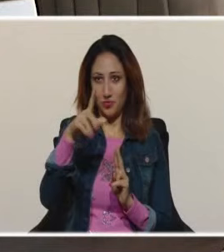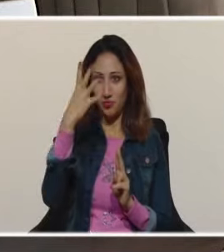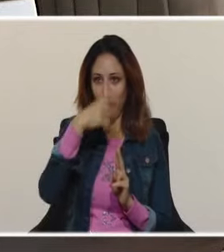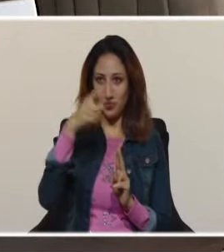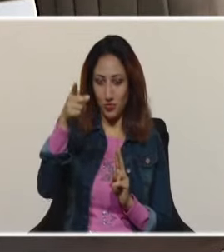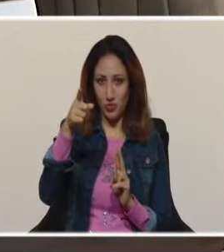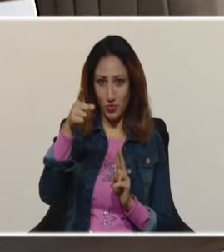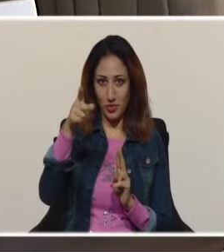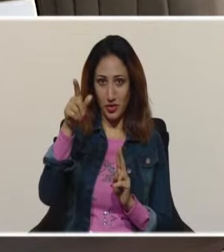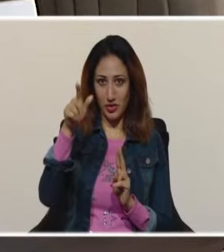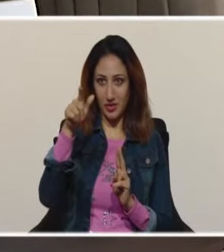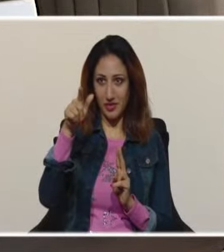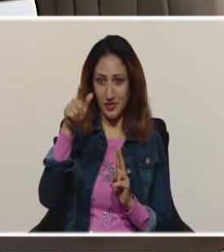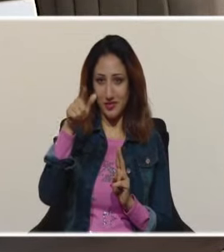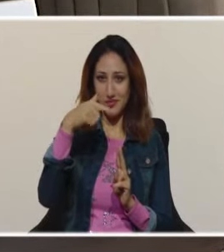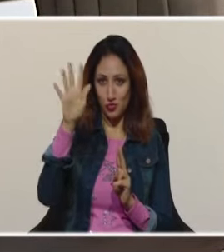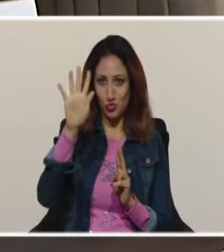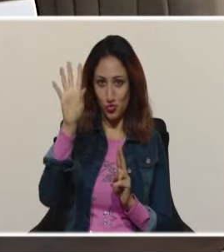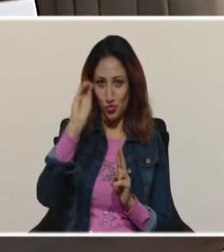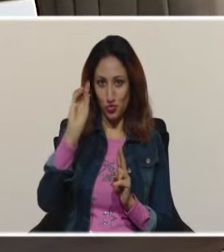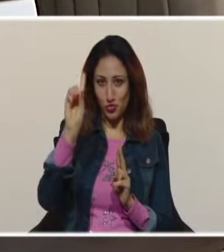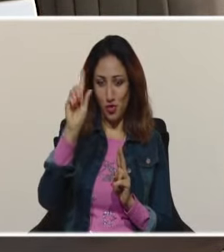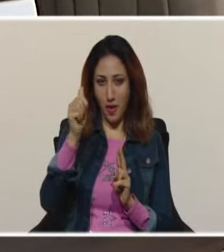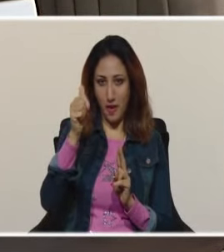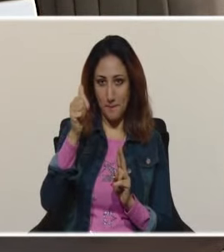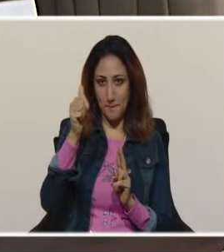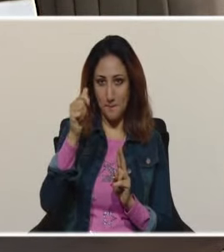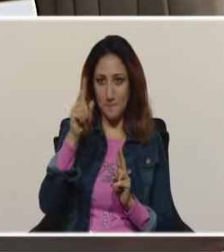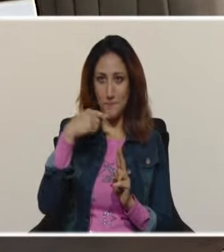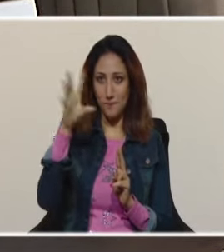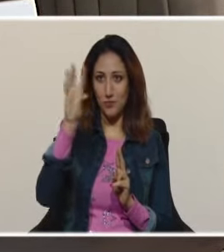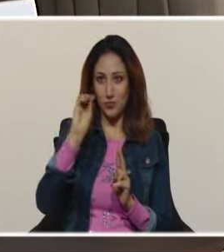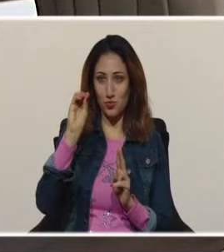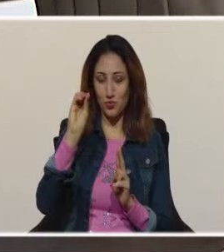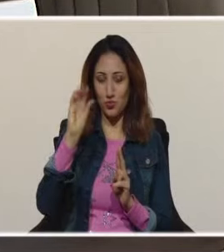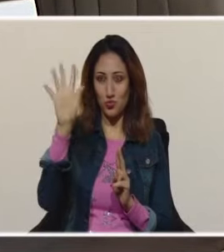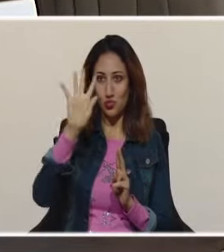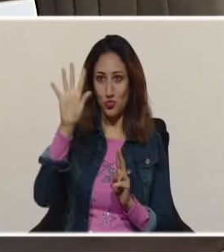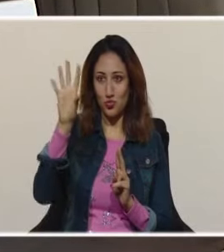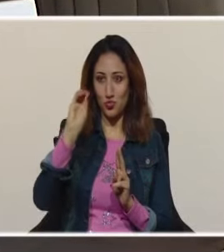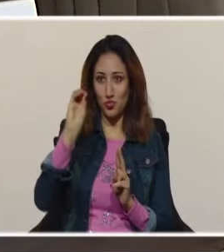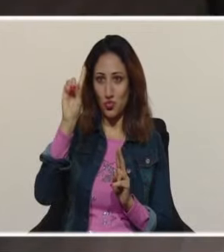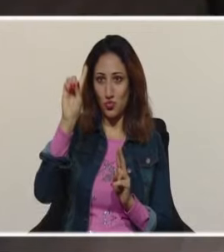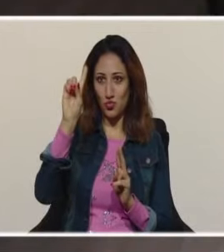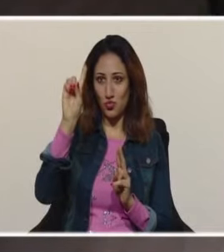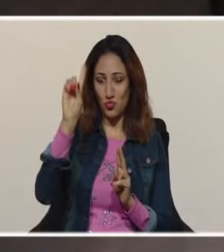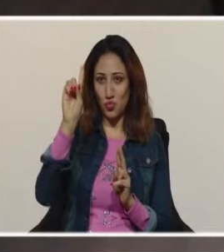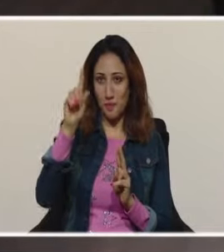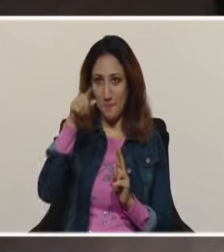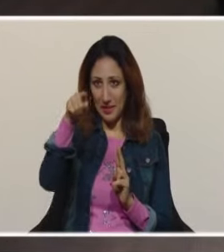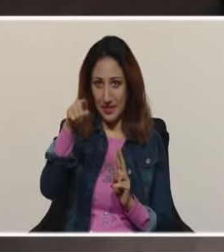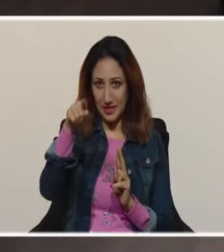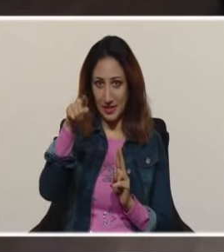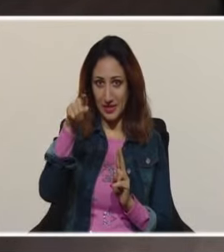انت شهاب وانت شاهر. والله شاهر انا. لا لا لا استنى كده استنى. طب طلع لها البطاقه. مش مصدقه. لا لا ثواني كده ثواني. لا لا انت شهاب